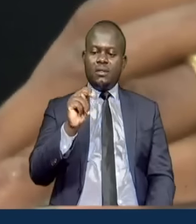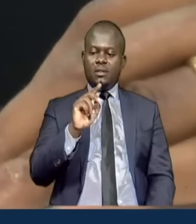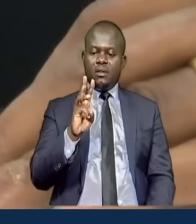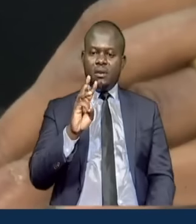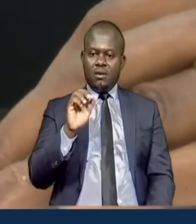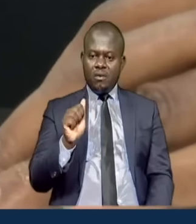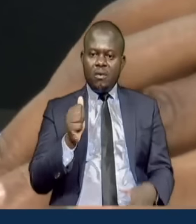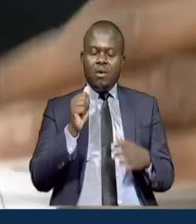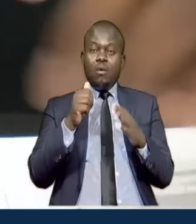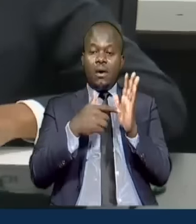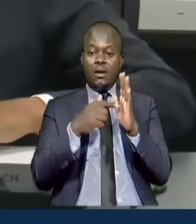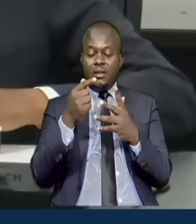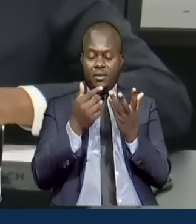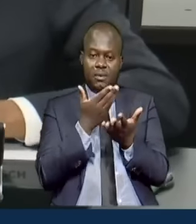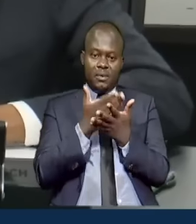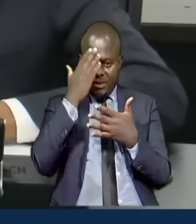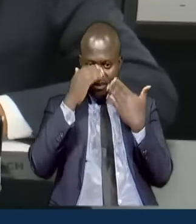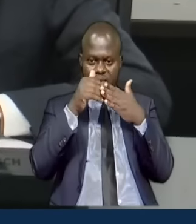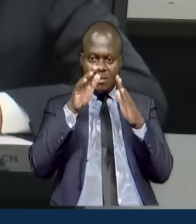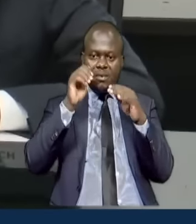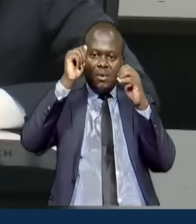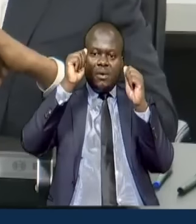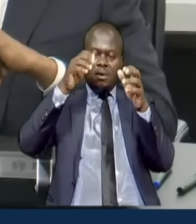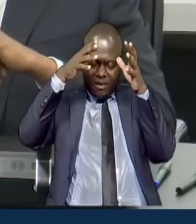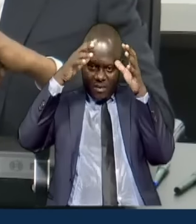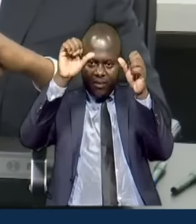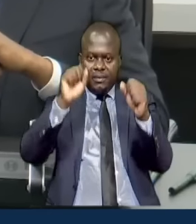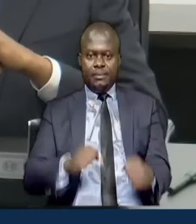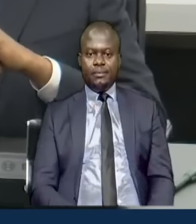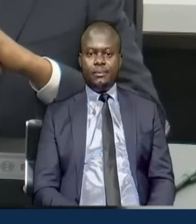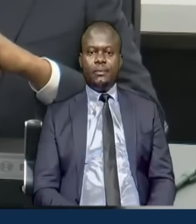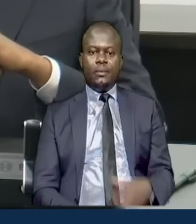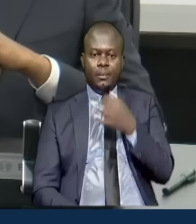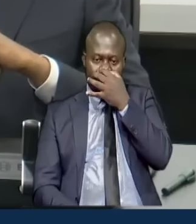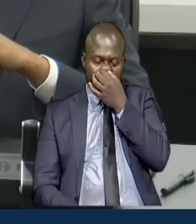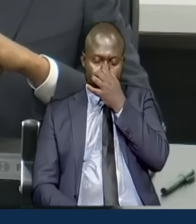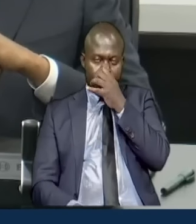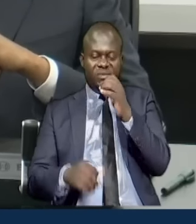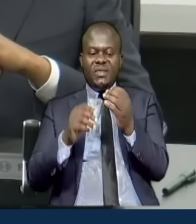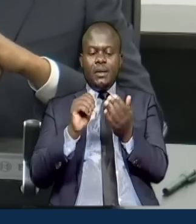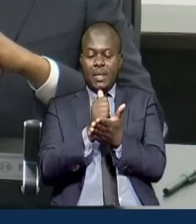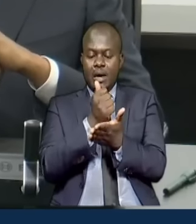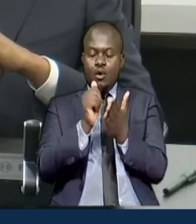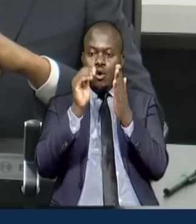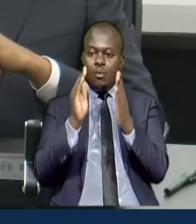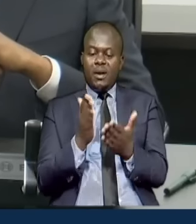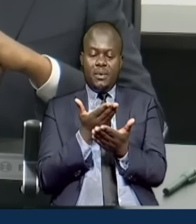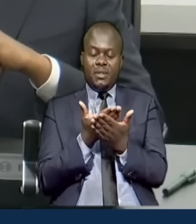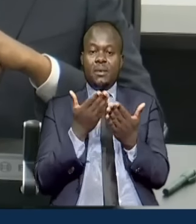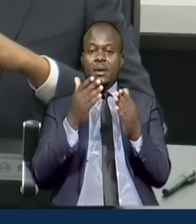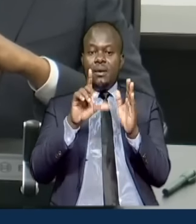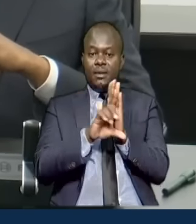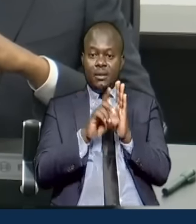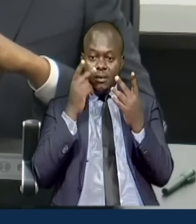kugaragaza ibisabwa kugira ngo umuntu yiyamamarize ku mwanya w'umukuru w'igihugu. Ngombwa bisabwa n'amategeko turabona